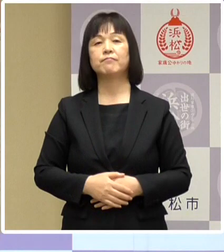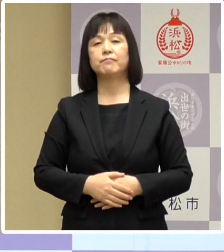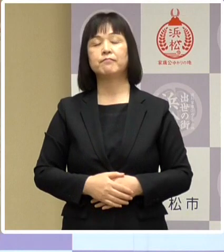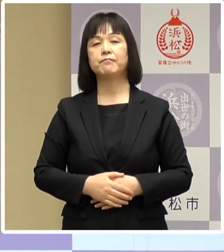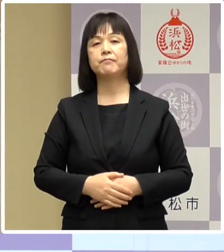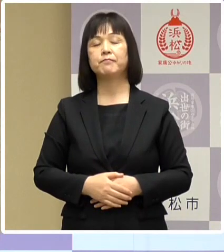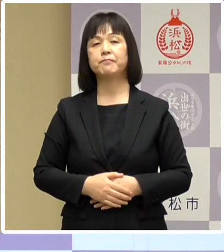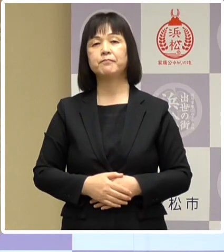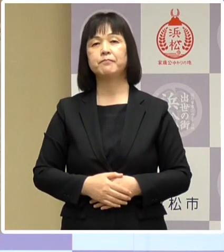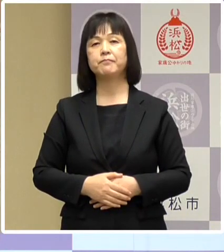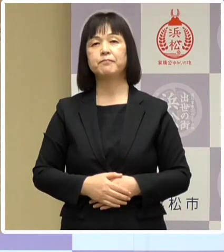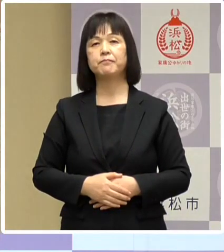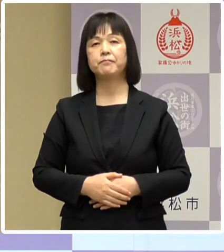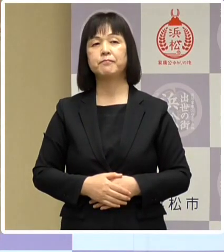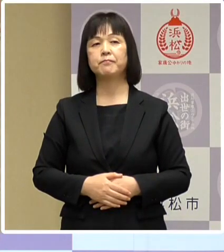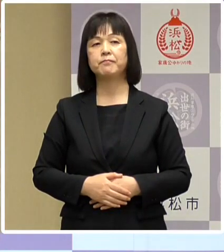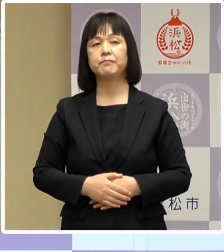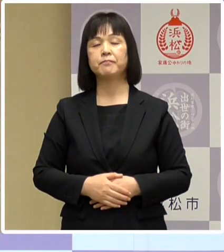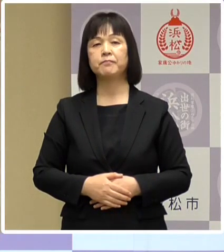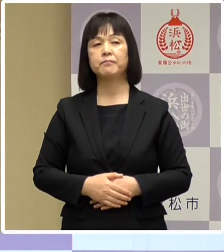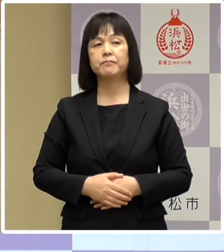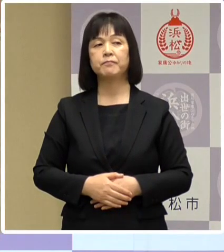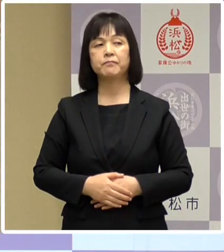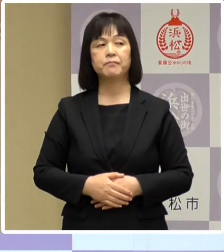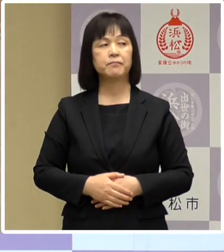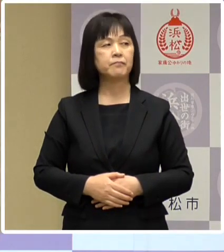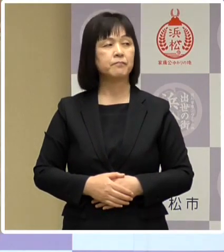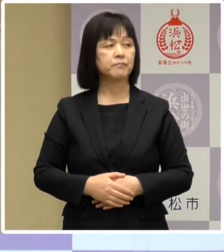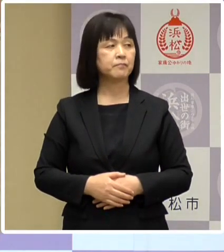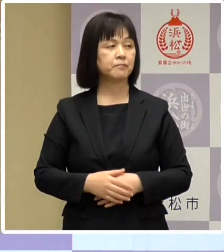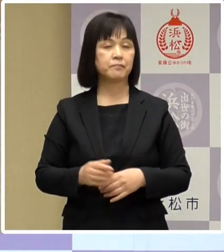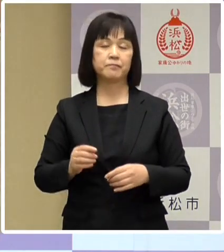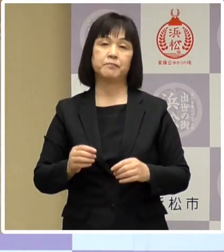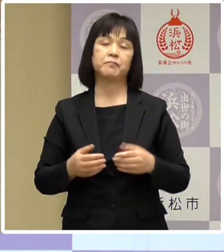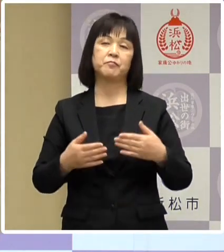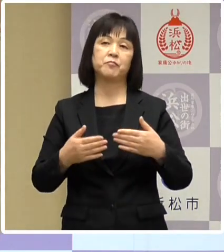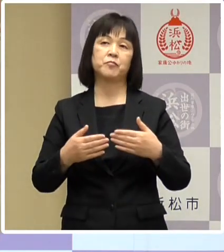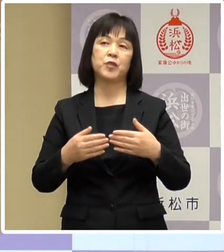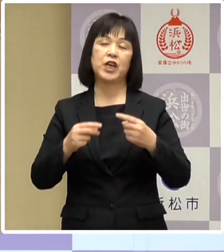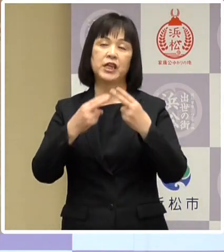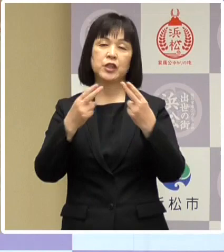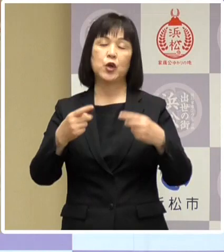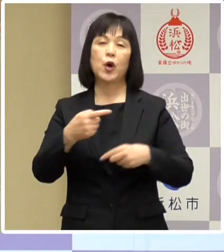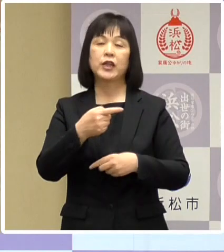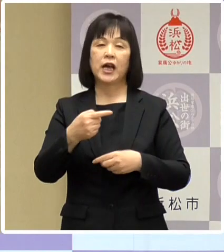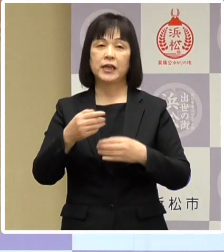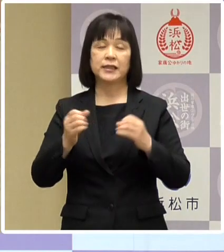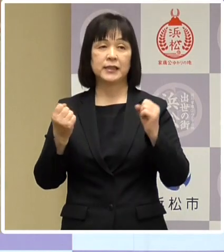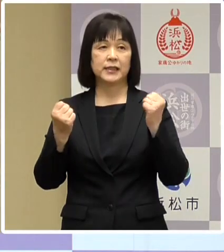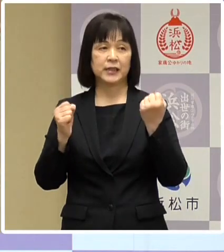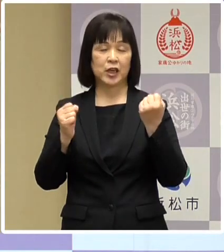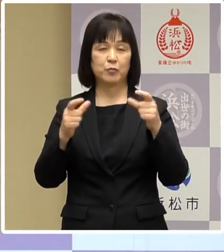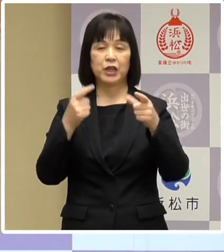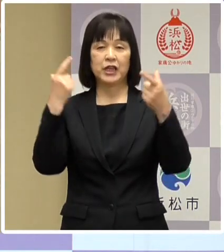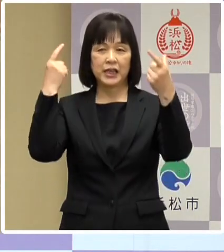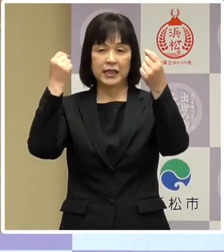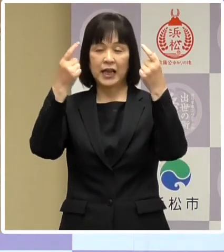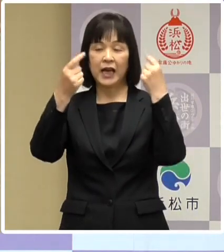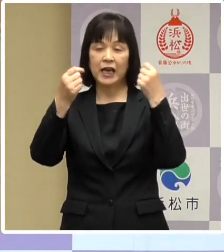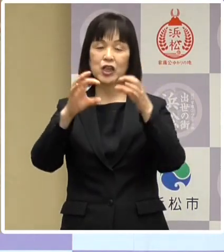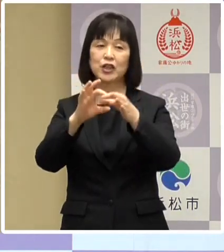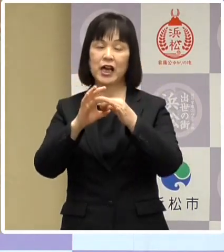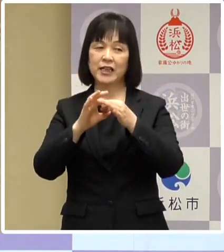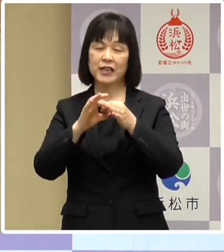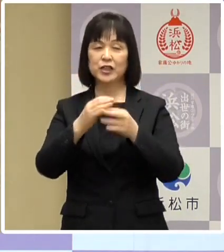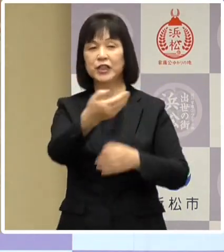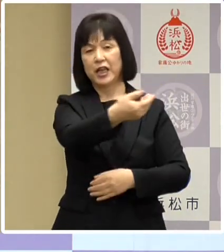感謝、紹介大してるんですけれども、はい、 大学再編の関連でまた、はい、お伺いでき